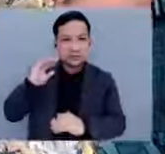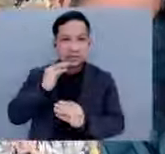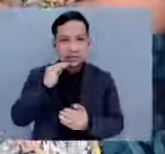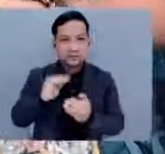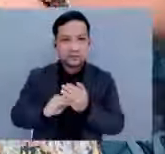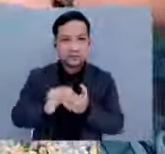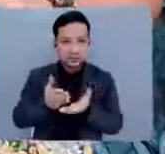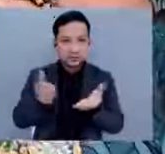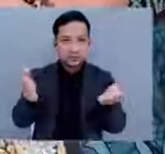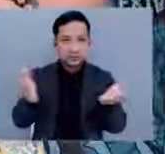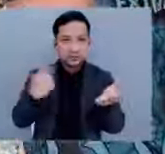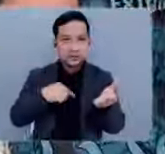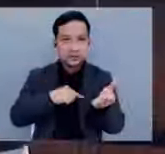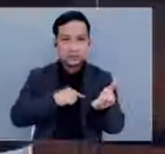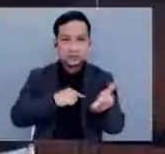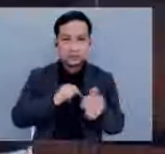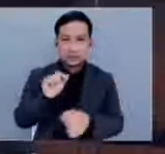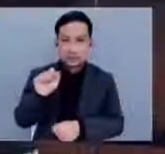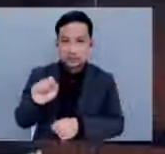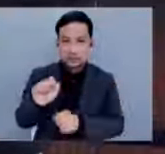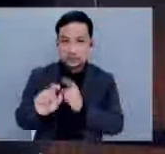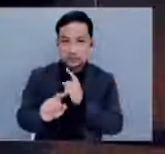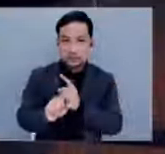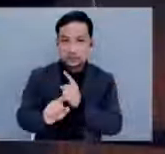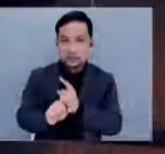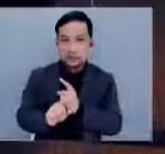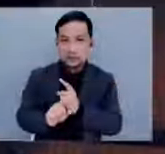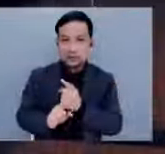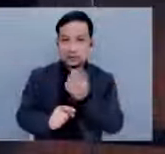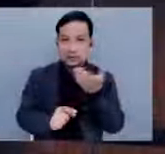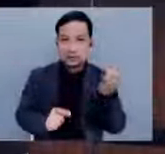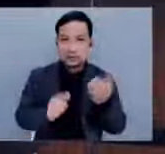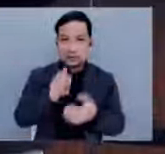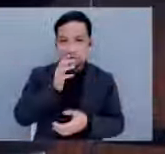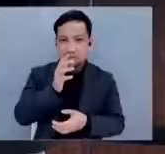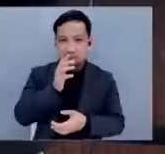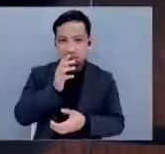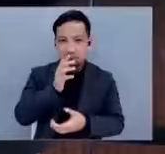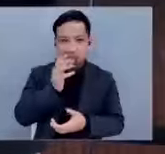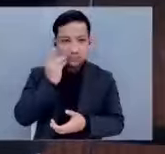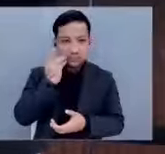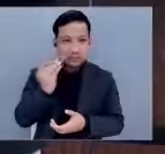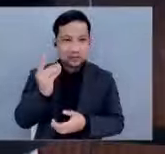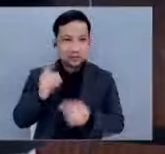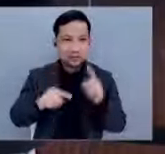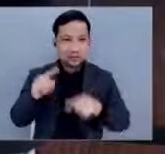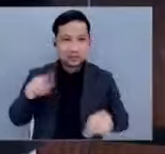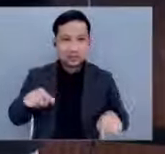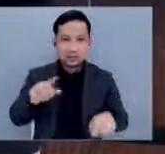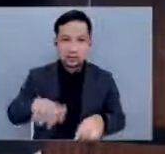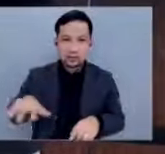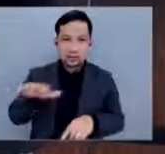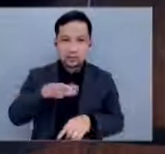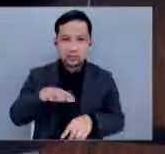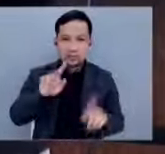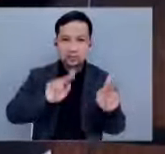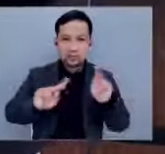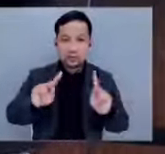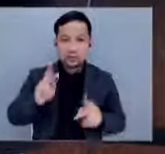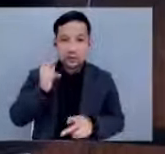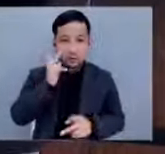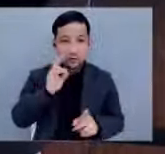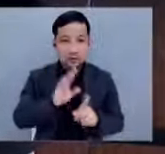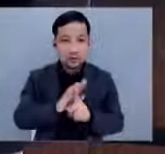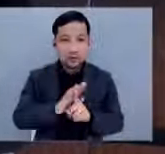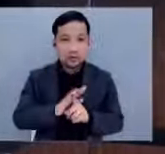sa atin. Di ba, Mau? Yes, totoo yan, Mama Dibs. At para naman sa ilan sa ating mga kapatid, yung kanilang performance kanina ay isang